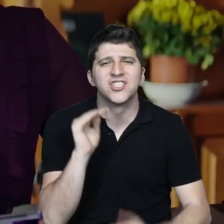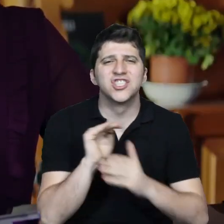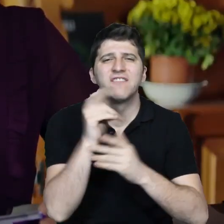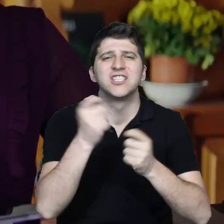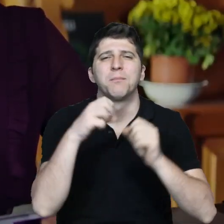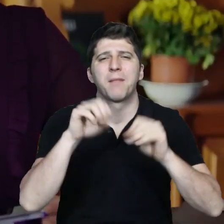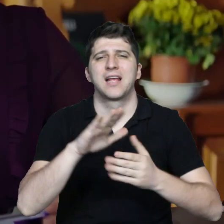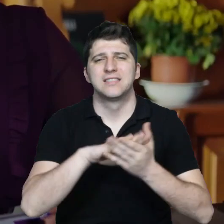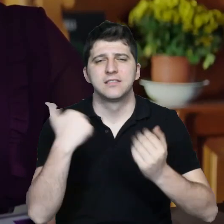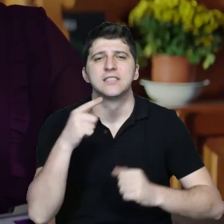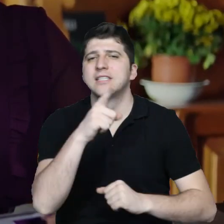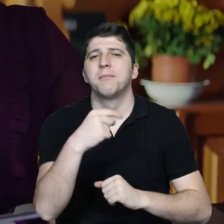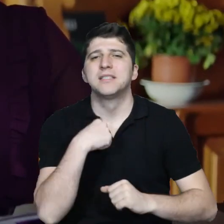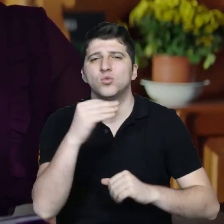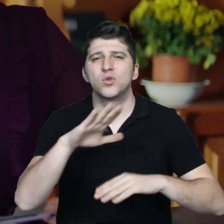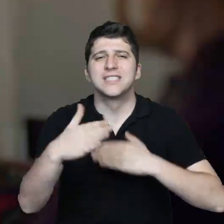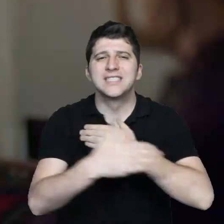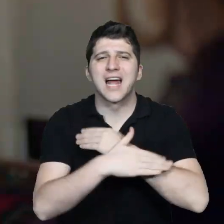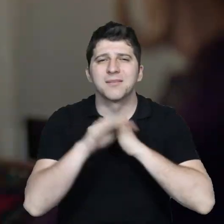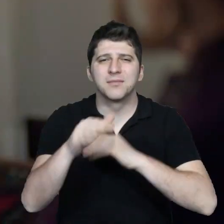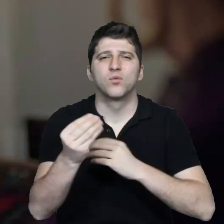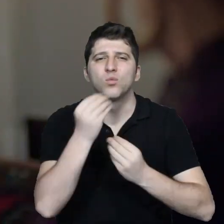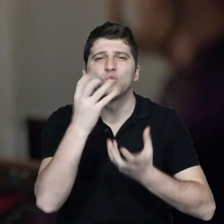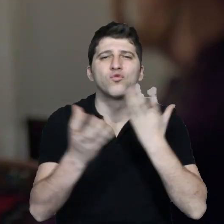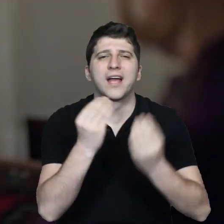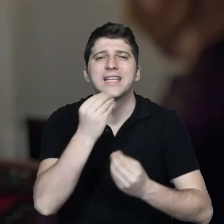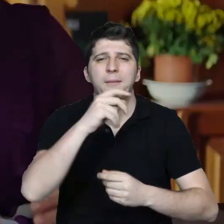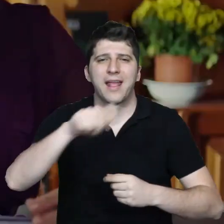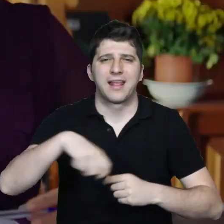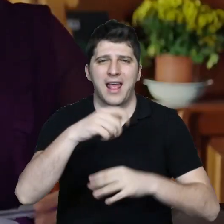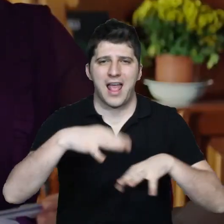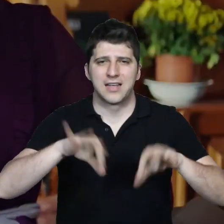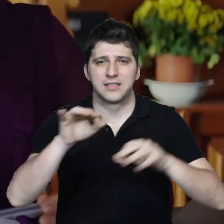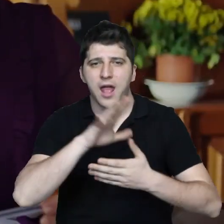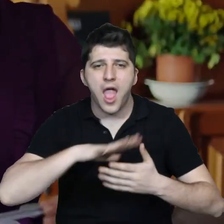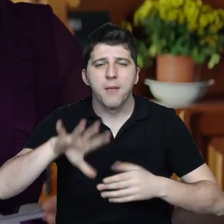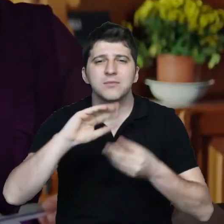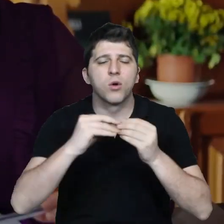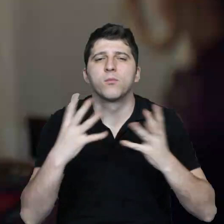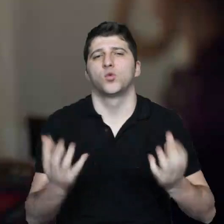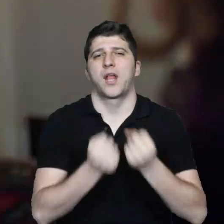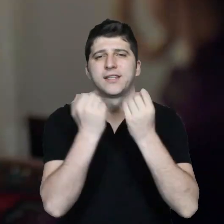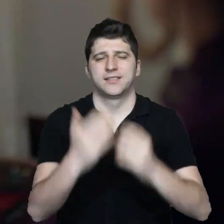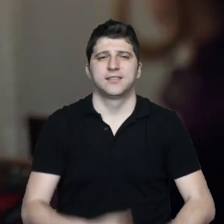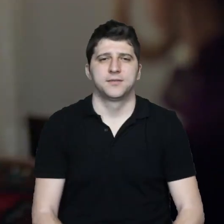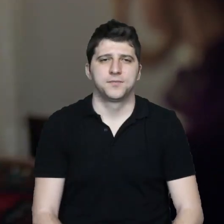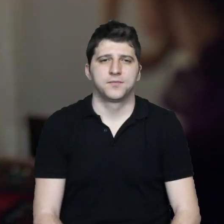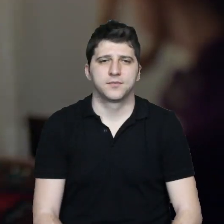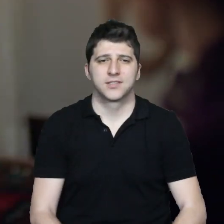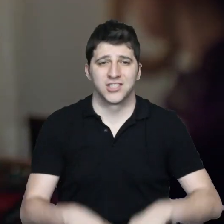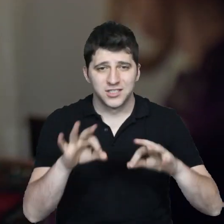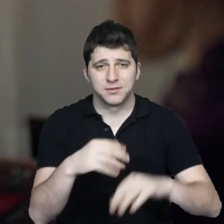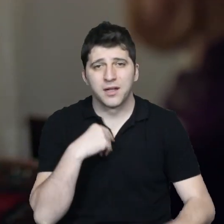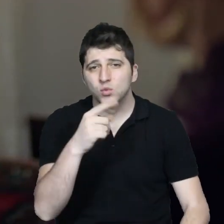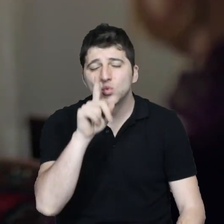işi bıraktı. Ve sen bizim çocuklara yardım edip mutfaktaki marifetlerinle hepimizi büyük bir dertten kurtardın. Şimdi